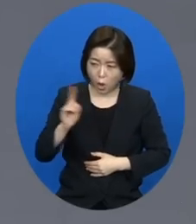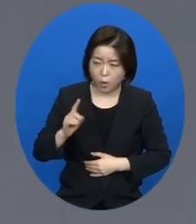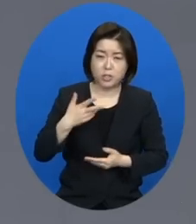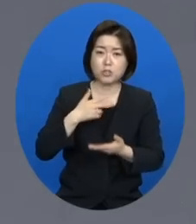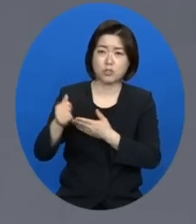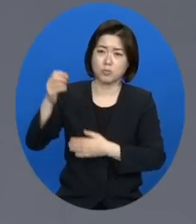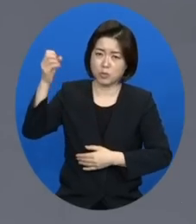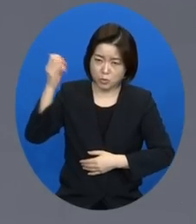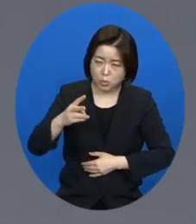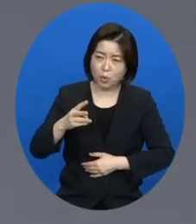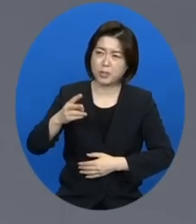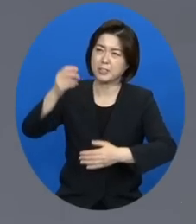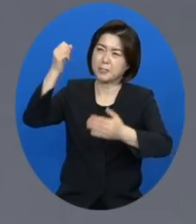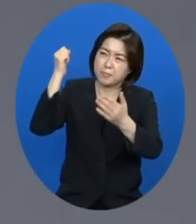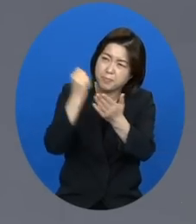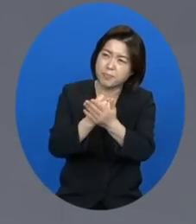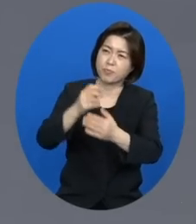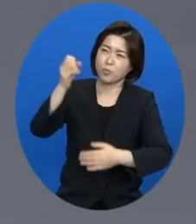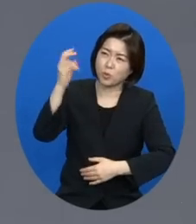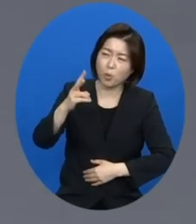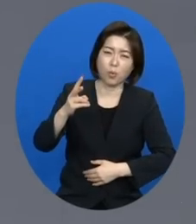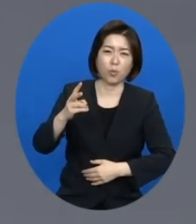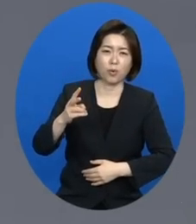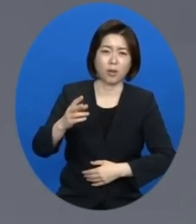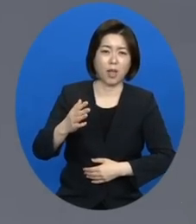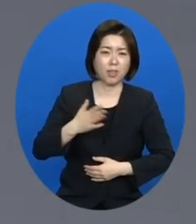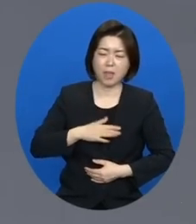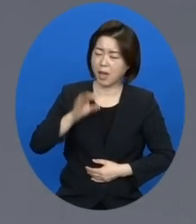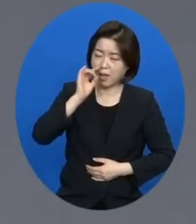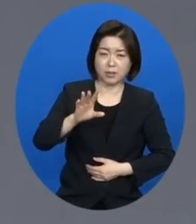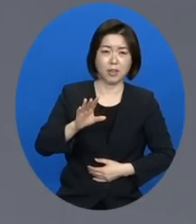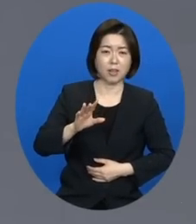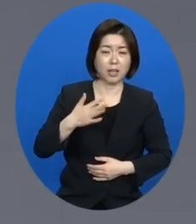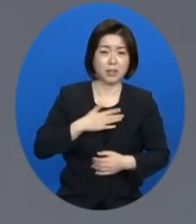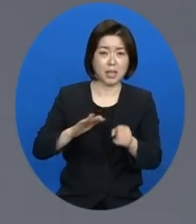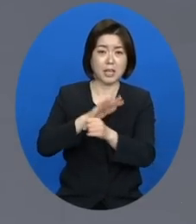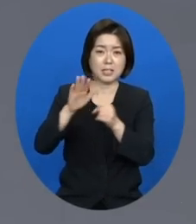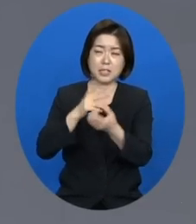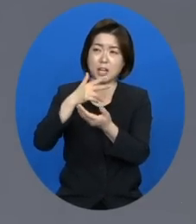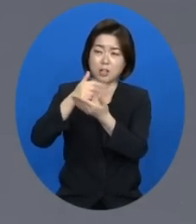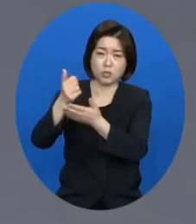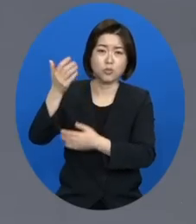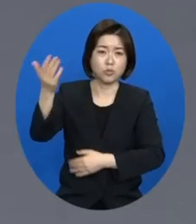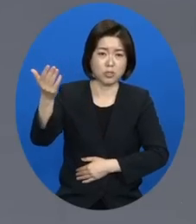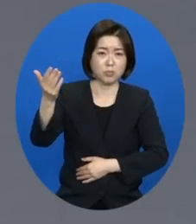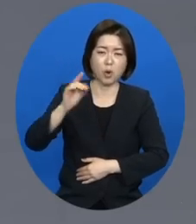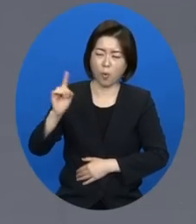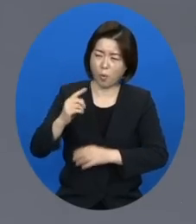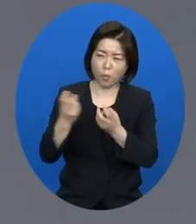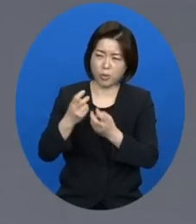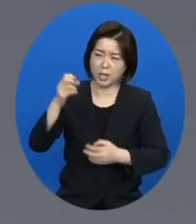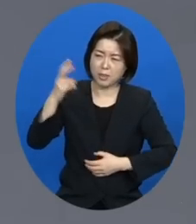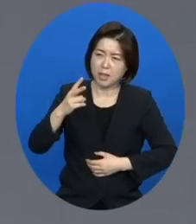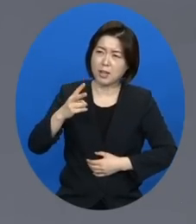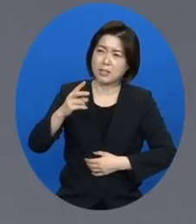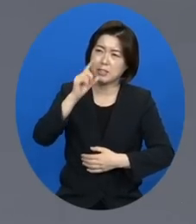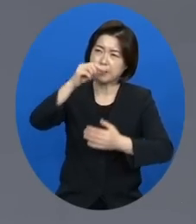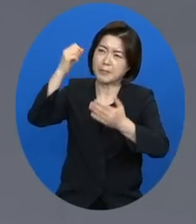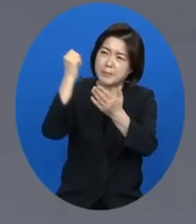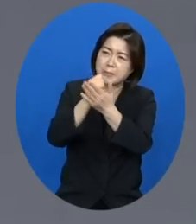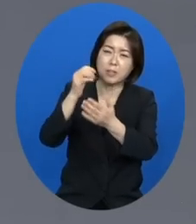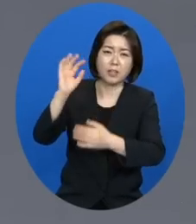다시 그 십자가에 다시 못 박을 수 있느냐. 난 그럴 수 없다. 내 사랑하는 주님을 어떻게 다시 현저하게 욕보일 수